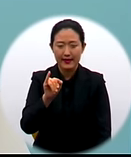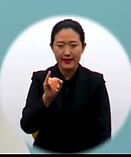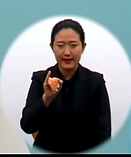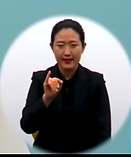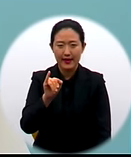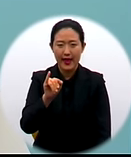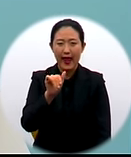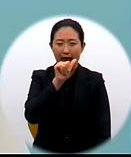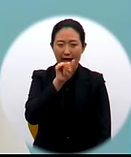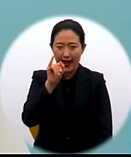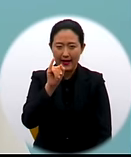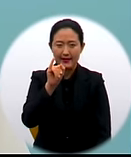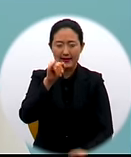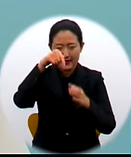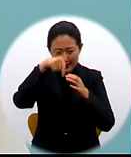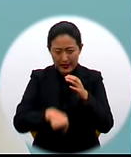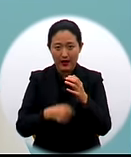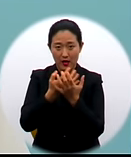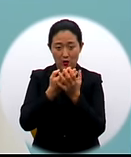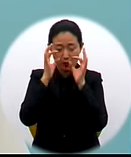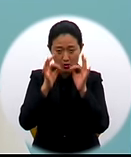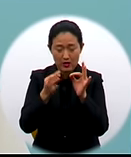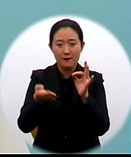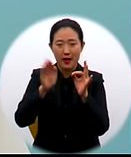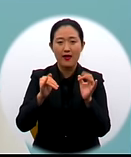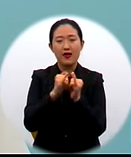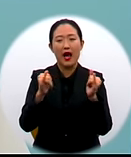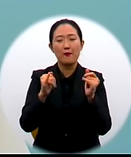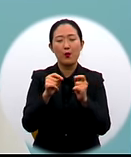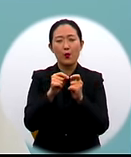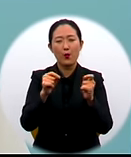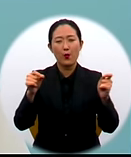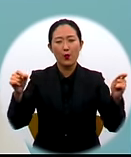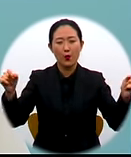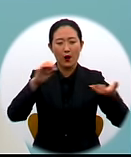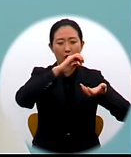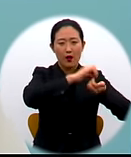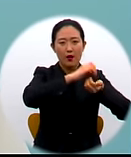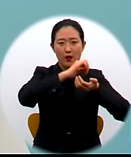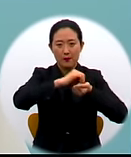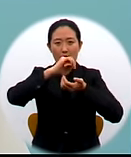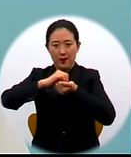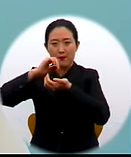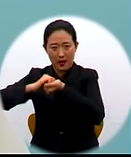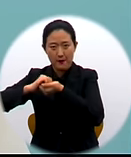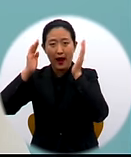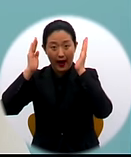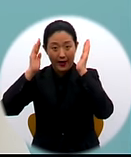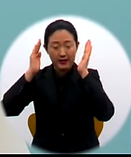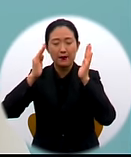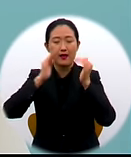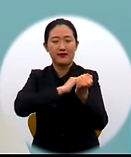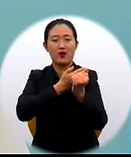AI가 딥러닝이라면 인간은 롱러닝을 할 수 있어야 합니다. 굉장히 새로운 지식을 쉬지 않고 꾸준히 주기적으로